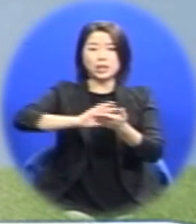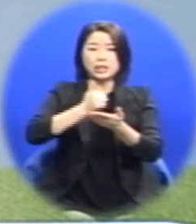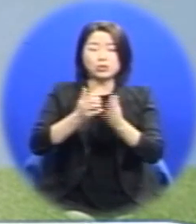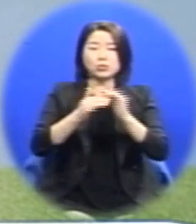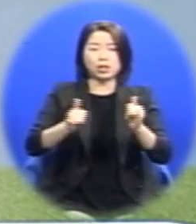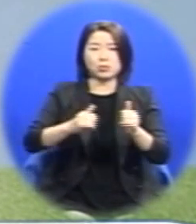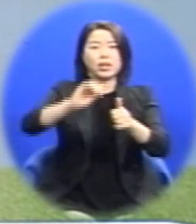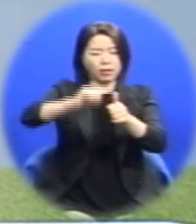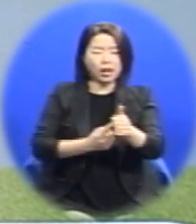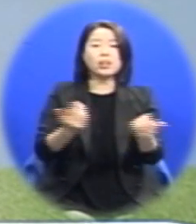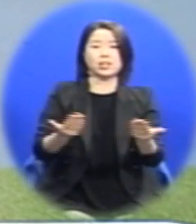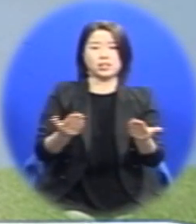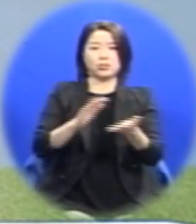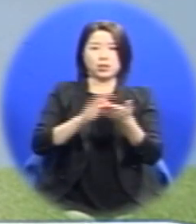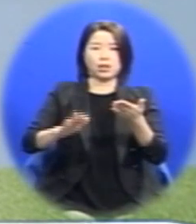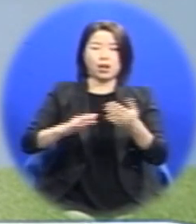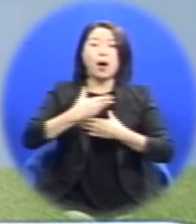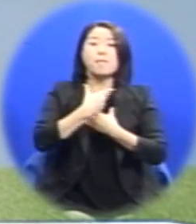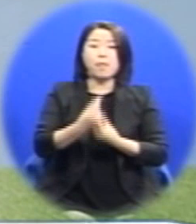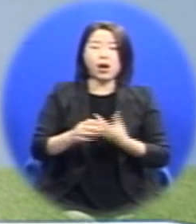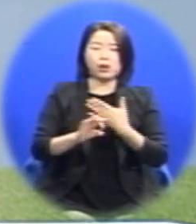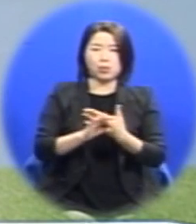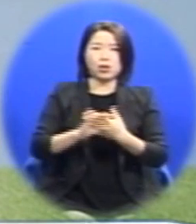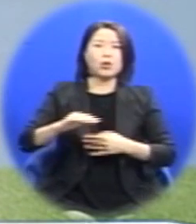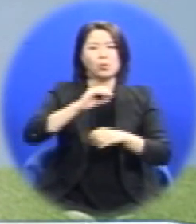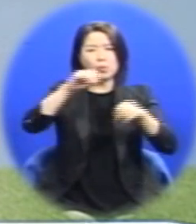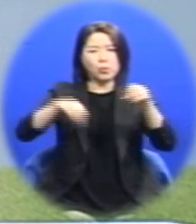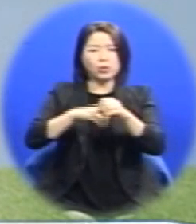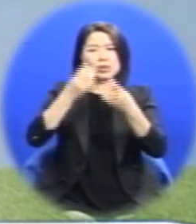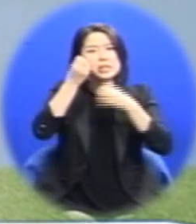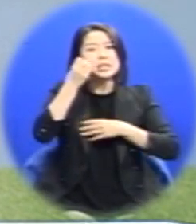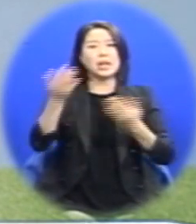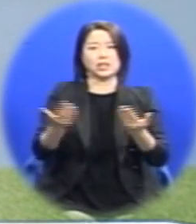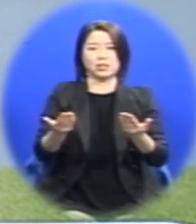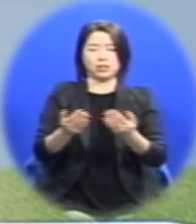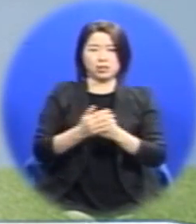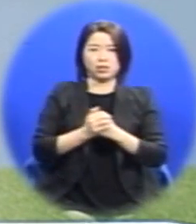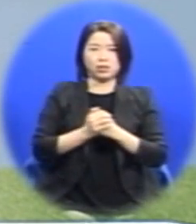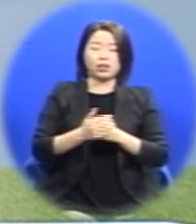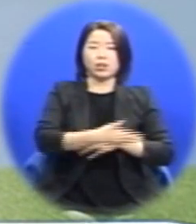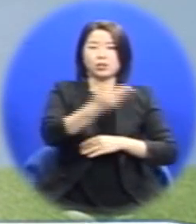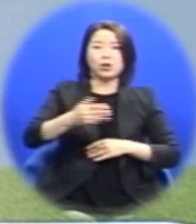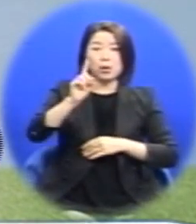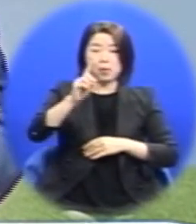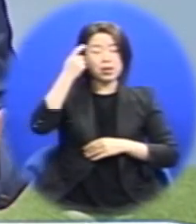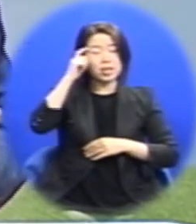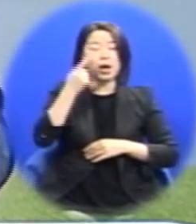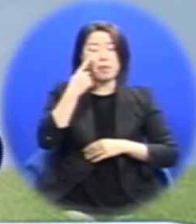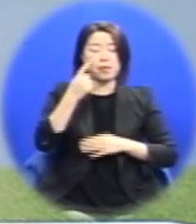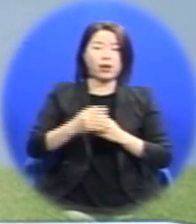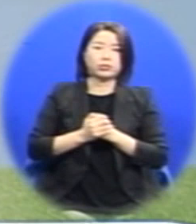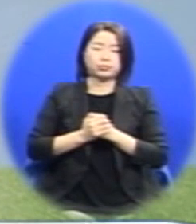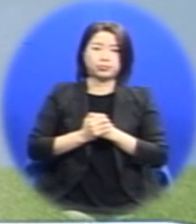그리스도인들에게는 당연한 일인 거예요. 편안하면 오히려 이상한 거죠. 여러분, 한번 생각해 보십시오.